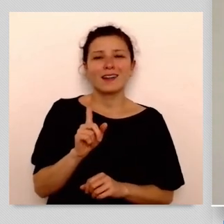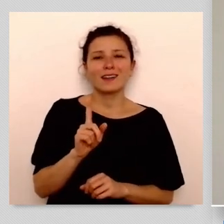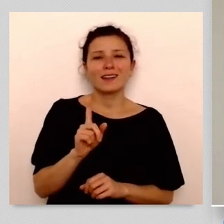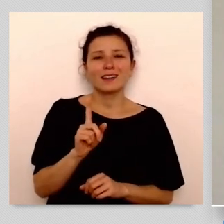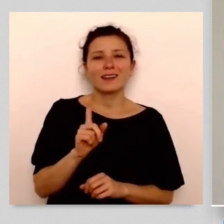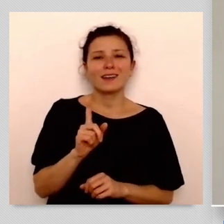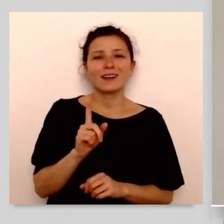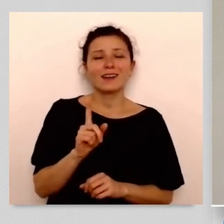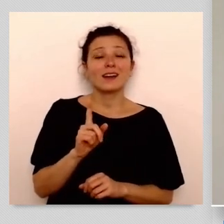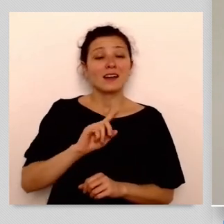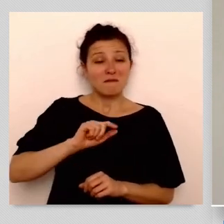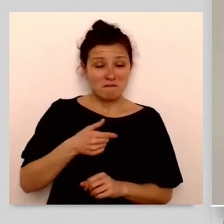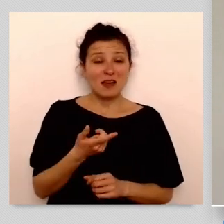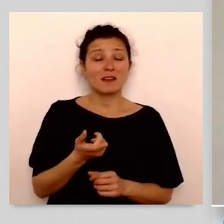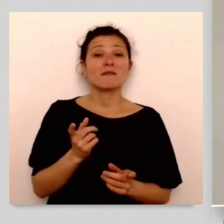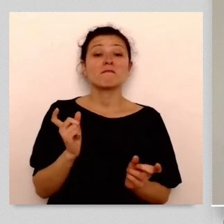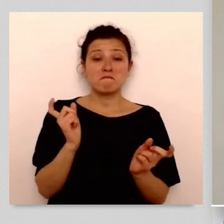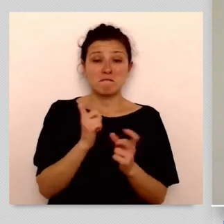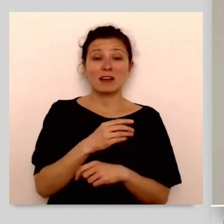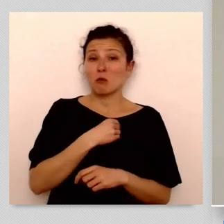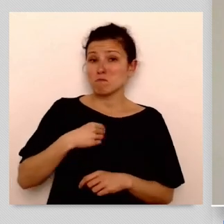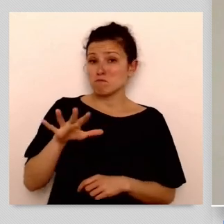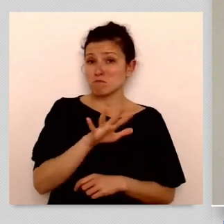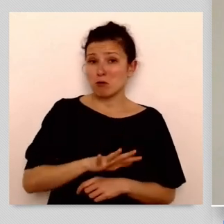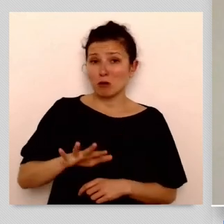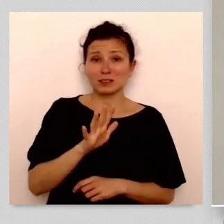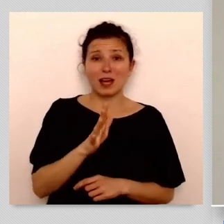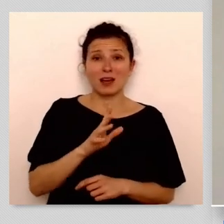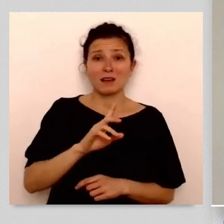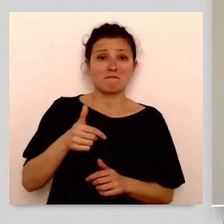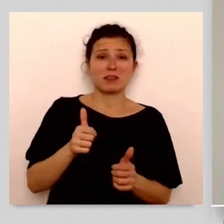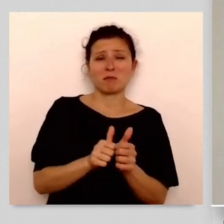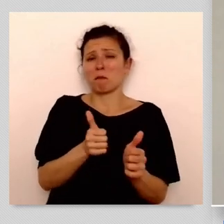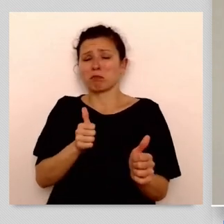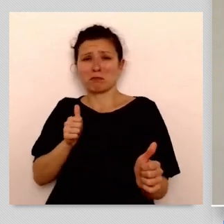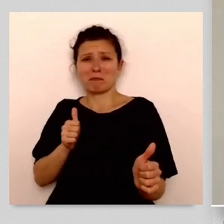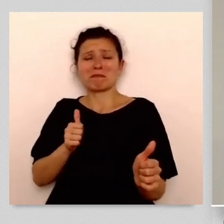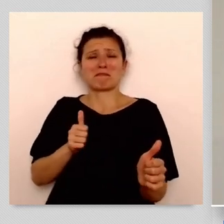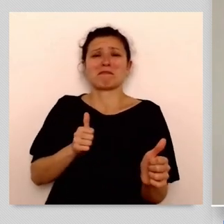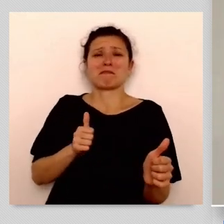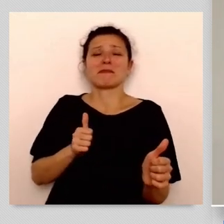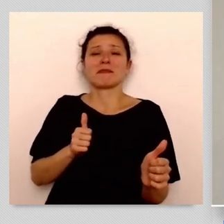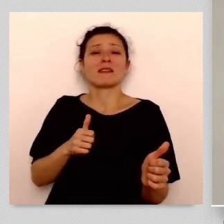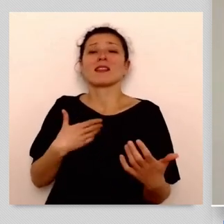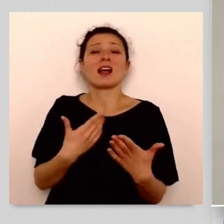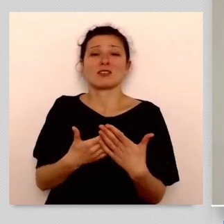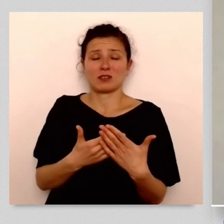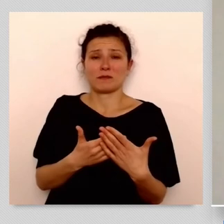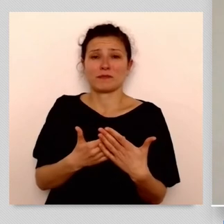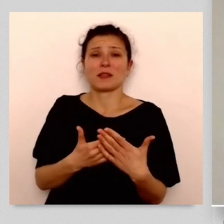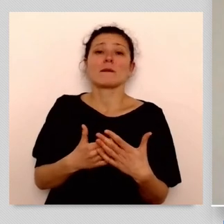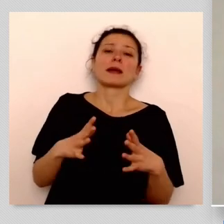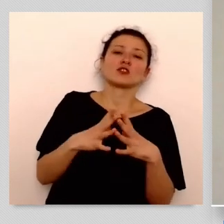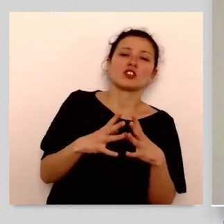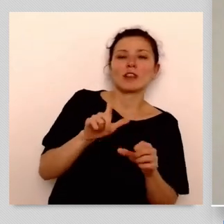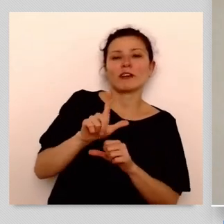jako kraj, nasza ojczyzna, na końcu stawki. Jesteśmy naprawdę w ogonie. Jak 10 czy 12 lat temu